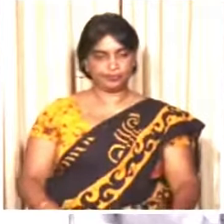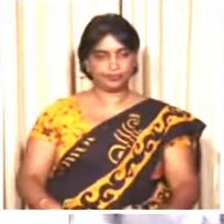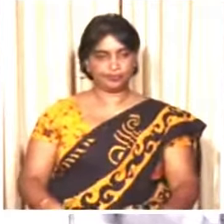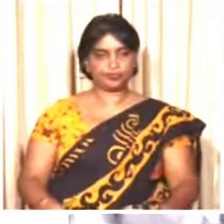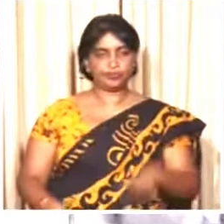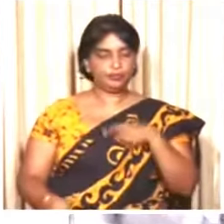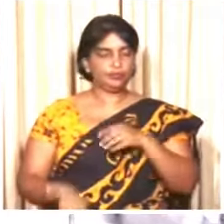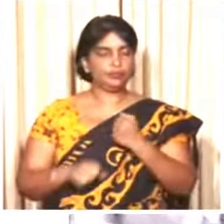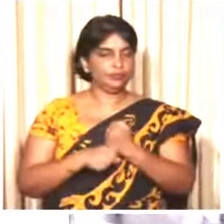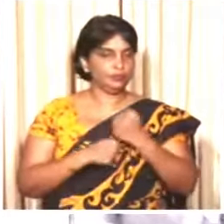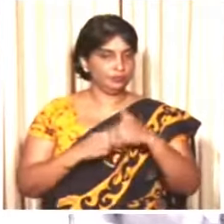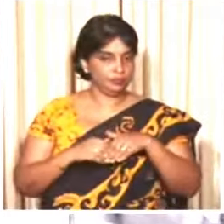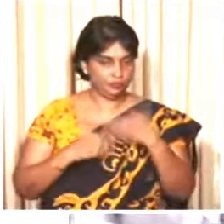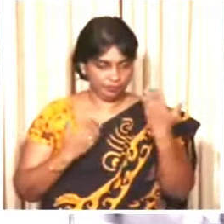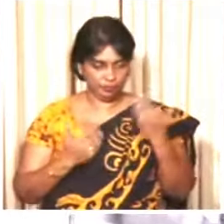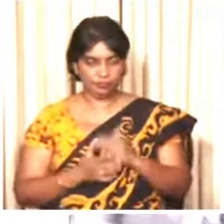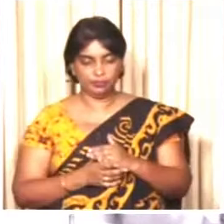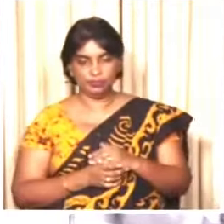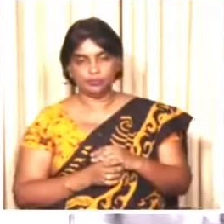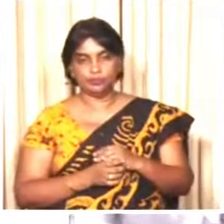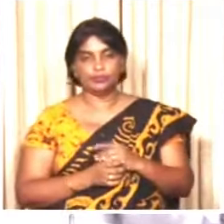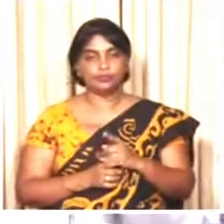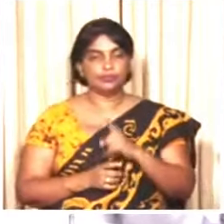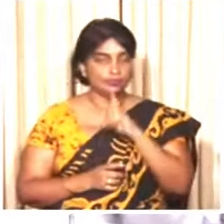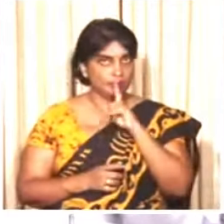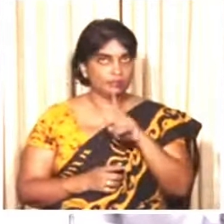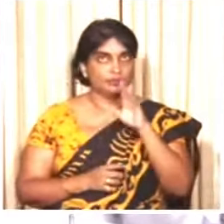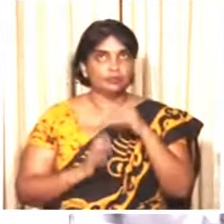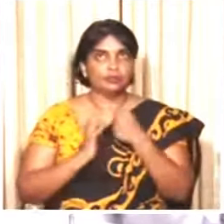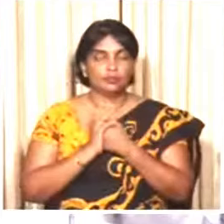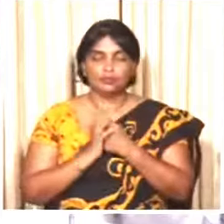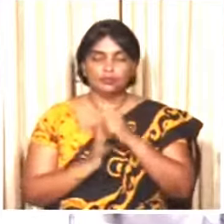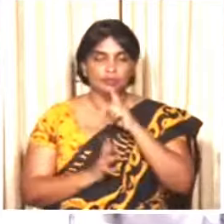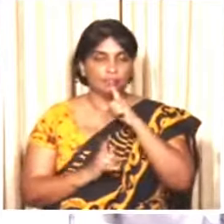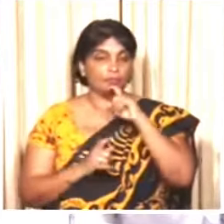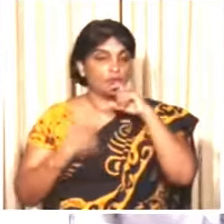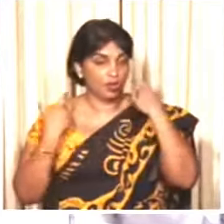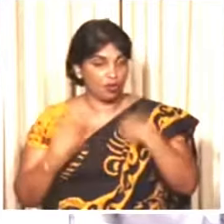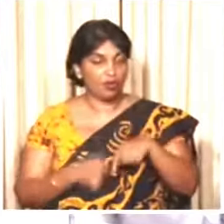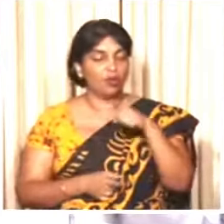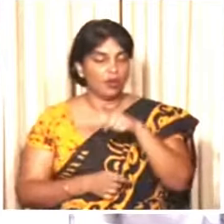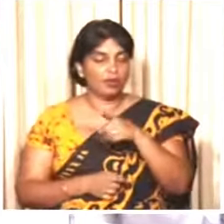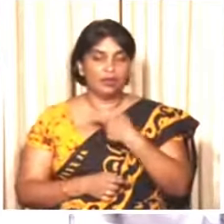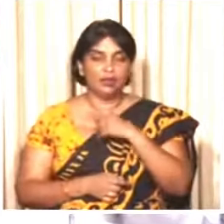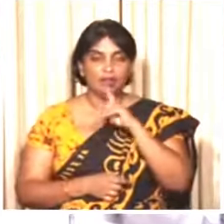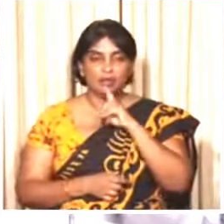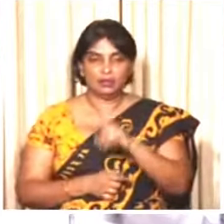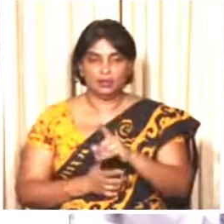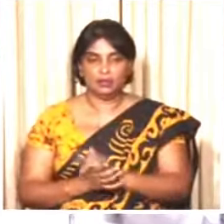ඒ ගැසට් එකේ තියෙන ගරු සභානායකතුමා ඔබතුමා නීතිඥ මහත්තයෙක් ඉස්සරහ කියන්නේ